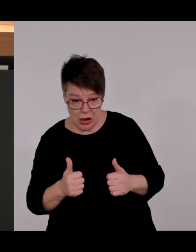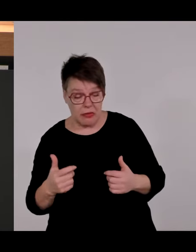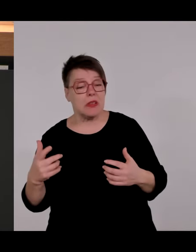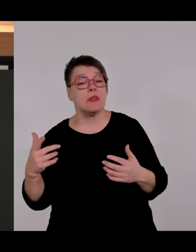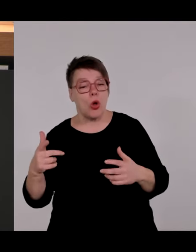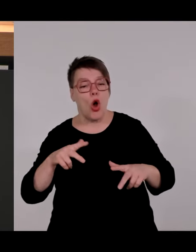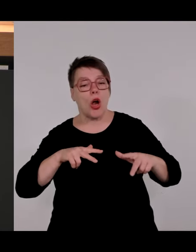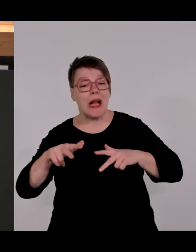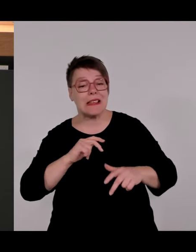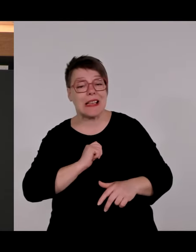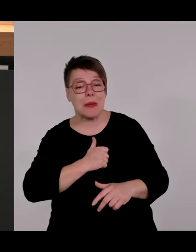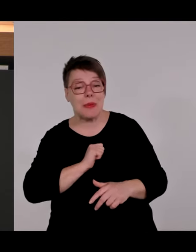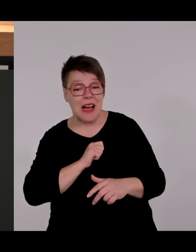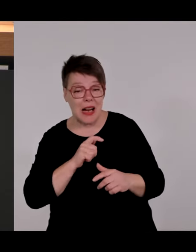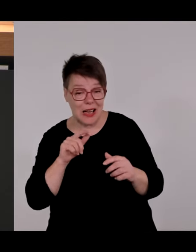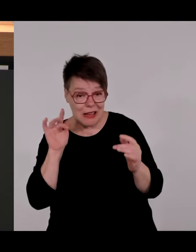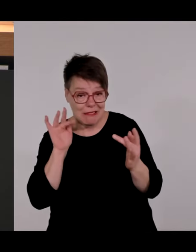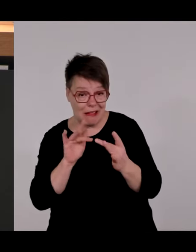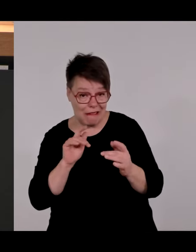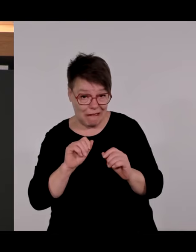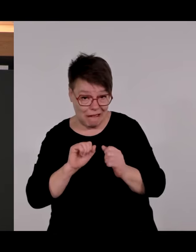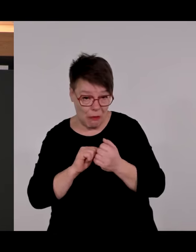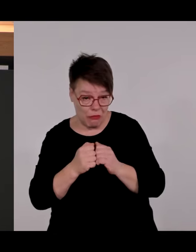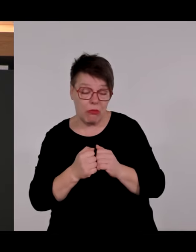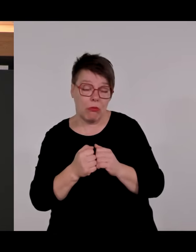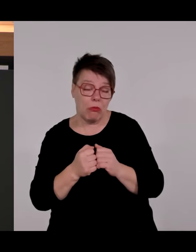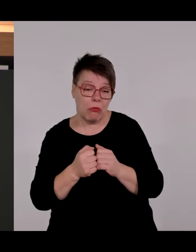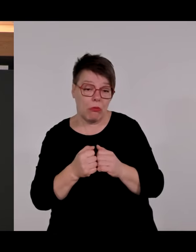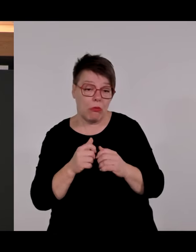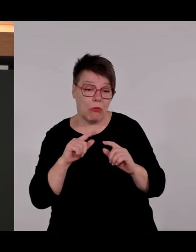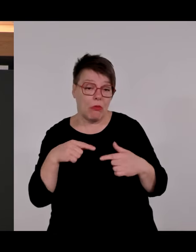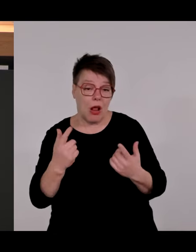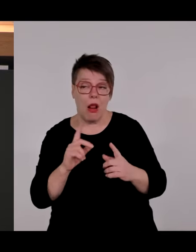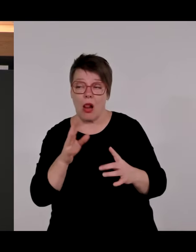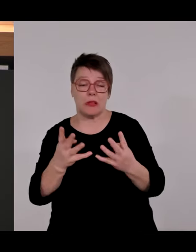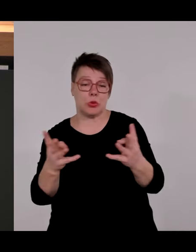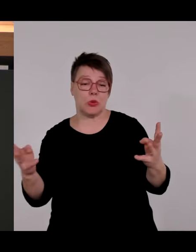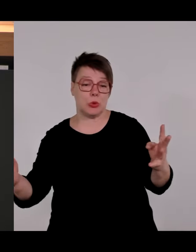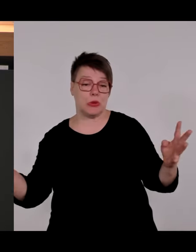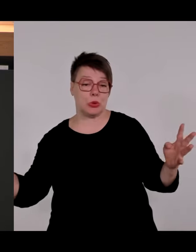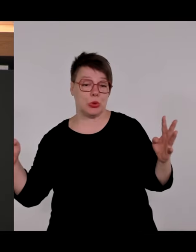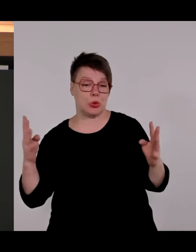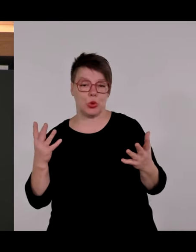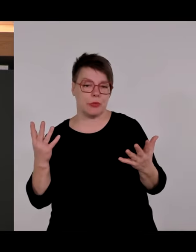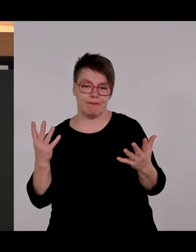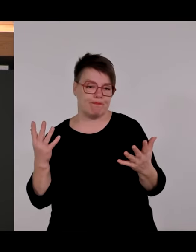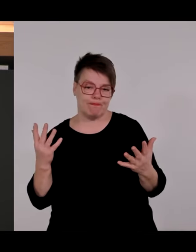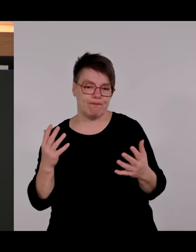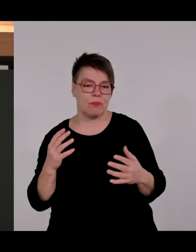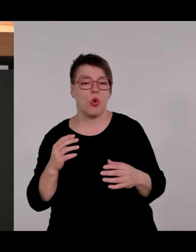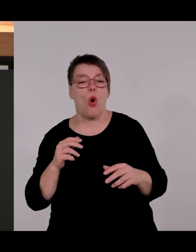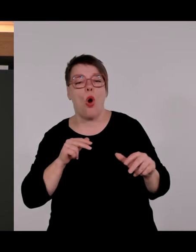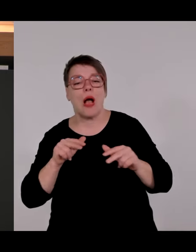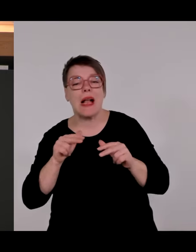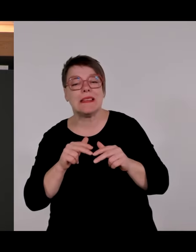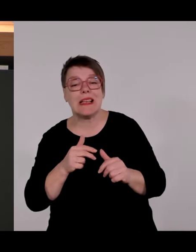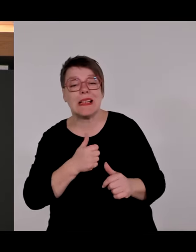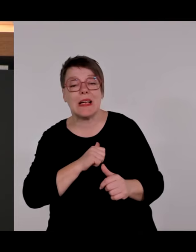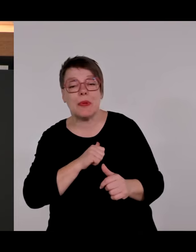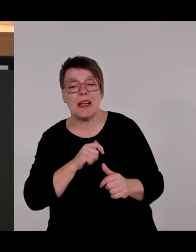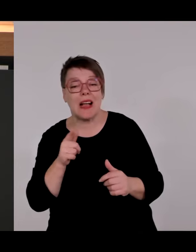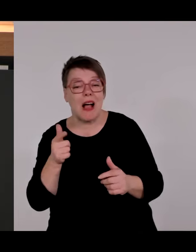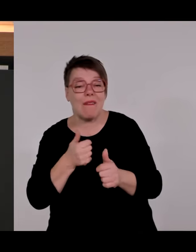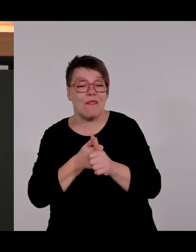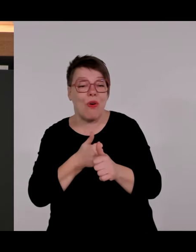ich einen Zaun baue, dann wird das verlagert in die Hauseingänge und die Treppenhäuser rund um den Park, direkt vor